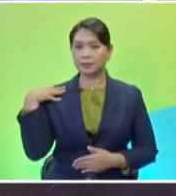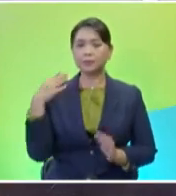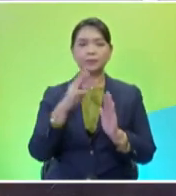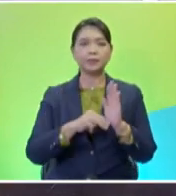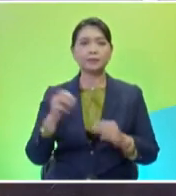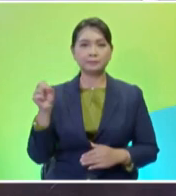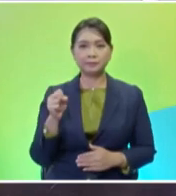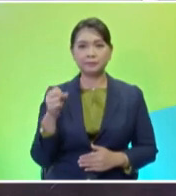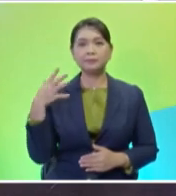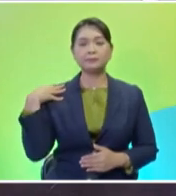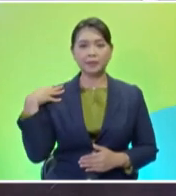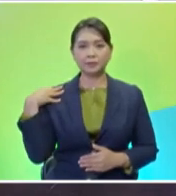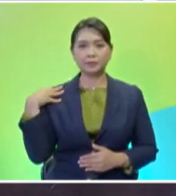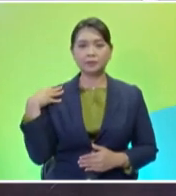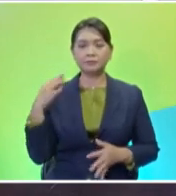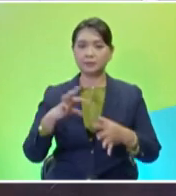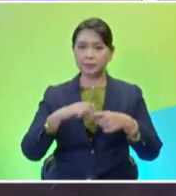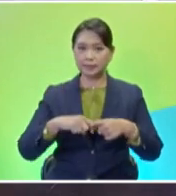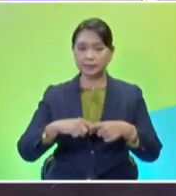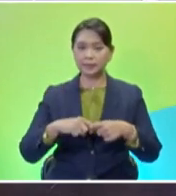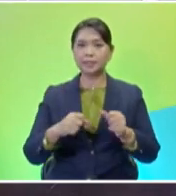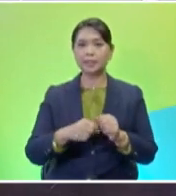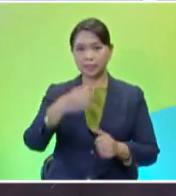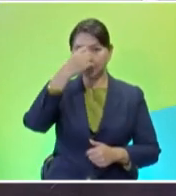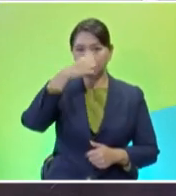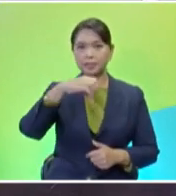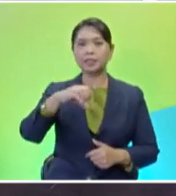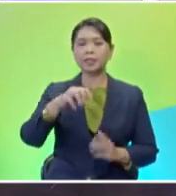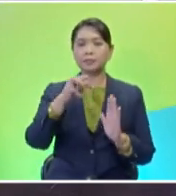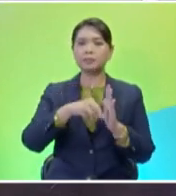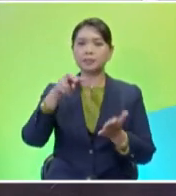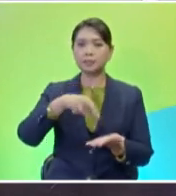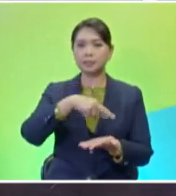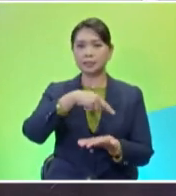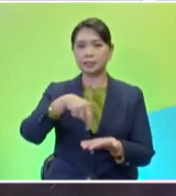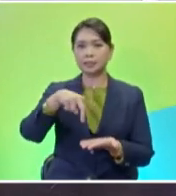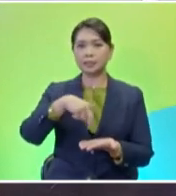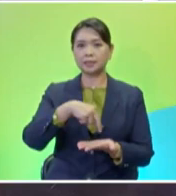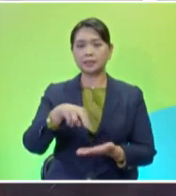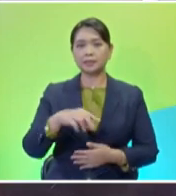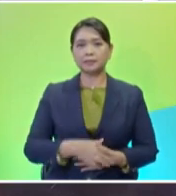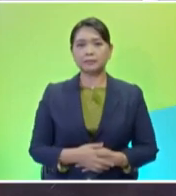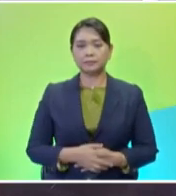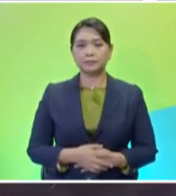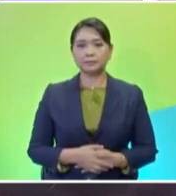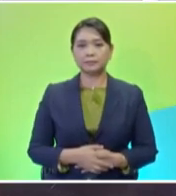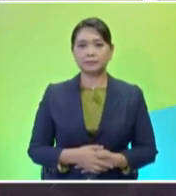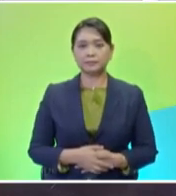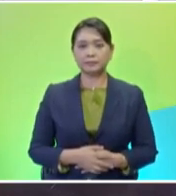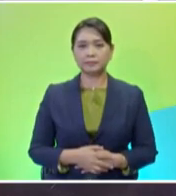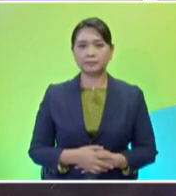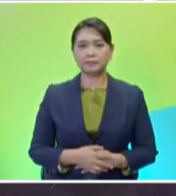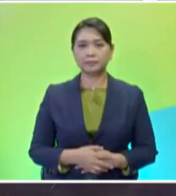berkaitan dengan gajah eee menari eee dan audio nyanyian ini disediakan oleh Nur Zara Alisa akhirnya